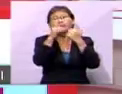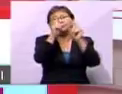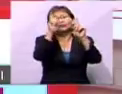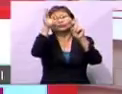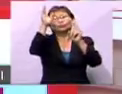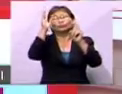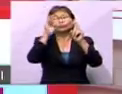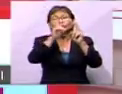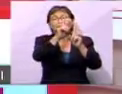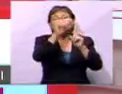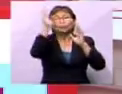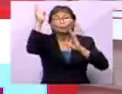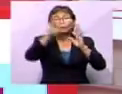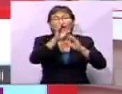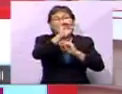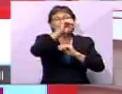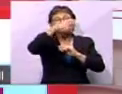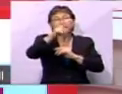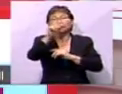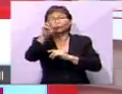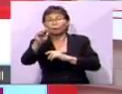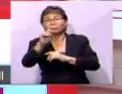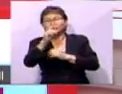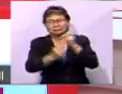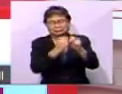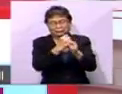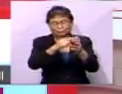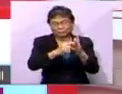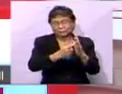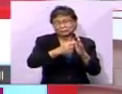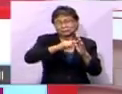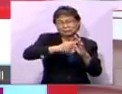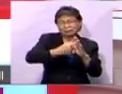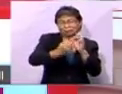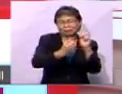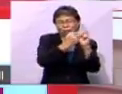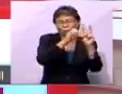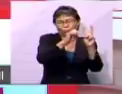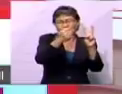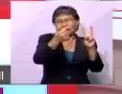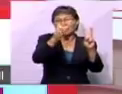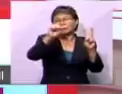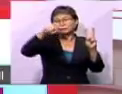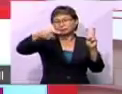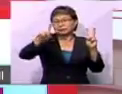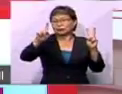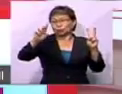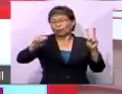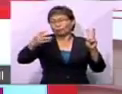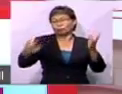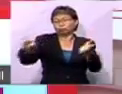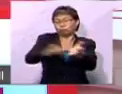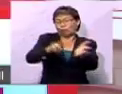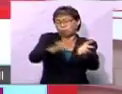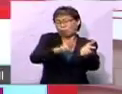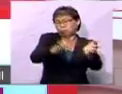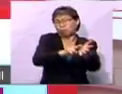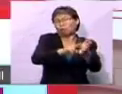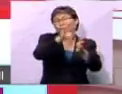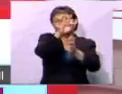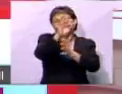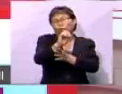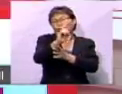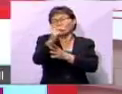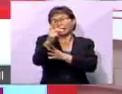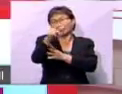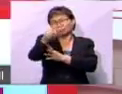Malaysia SP1M tahun ini. Sejak diperkenalkan pada tahun 2010, SP1M telah menerima pendaftaran lebih